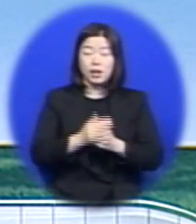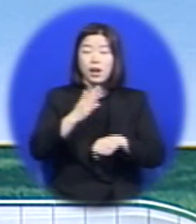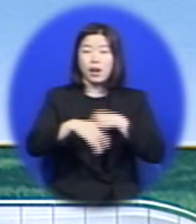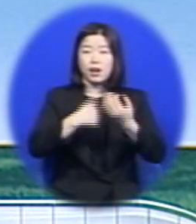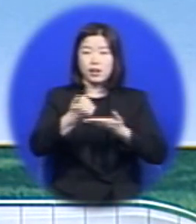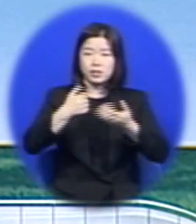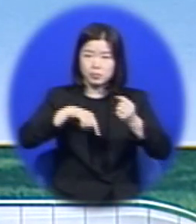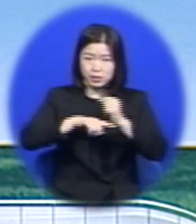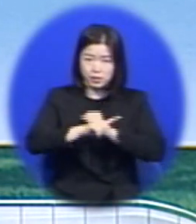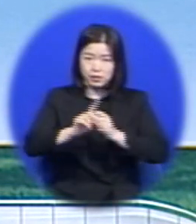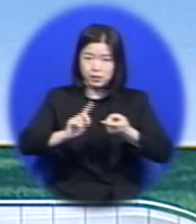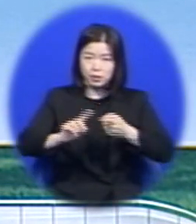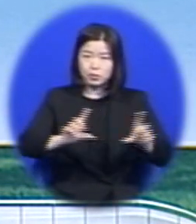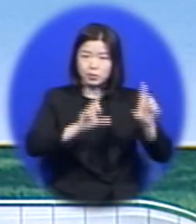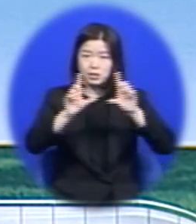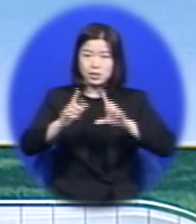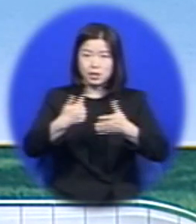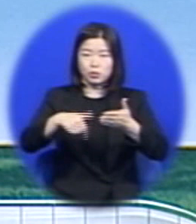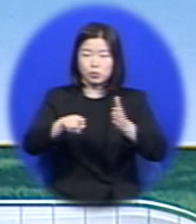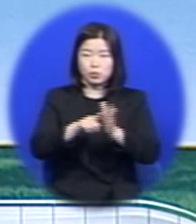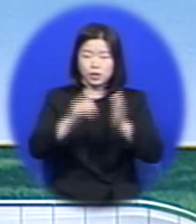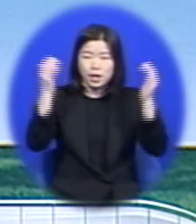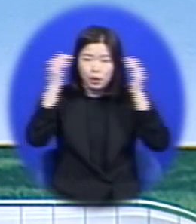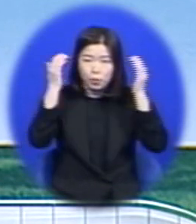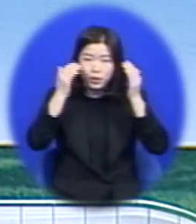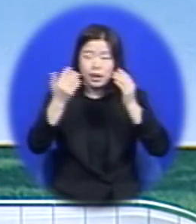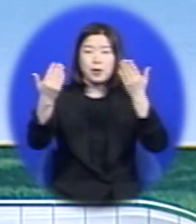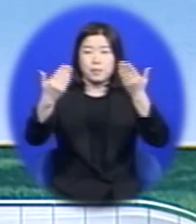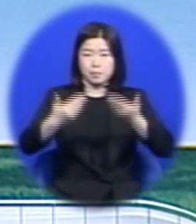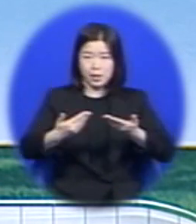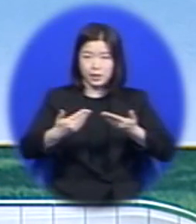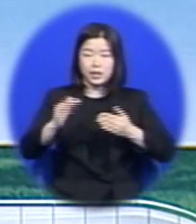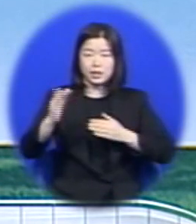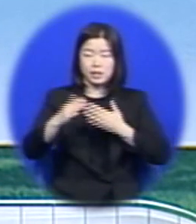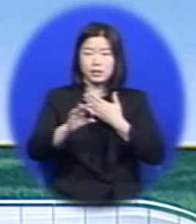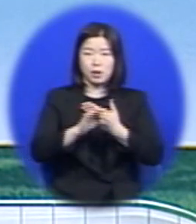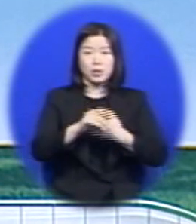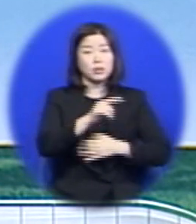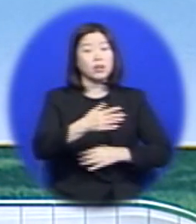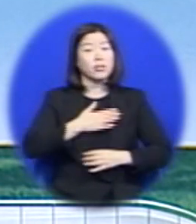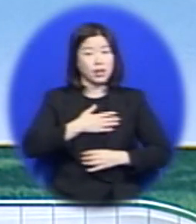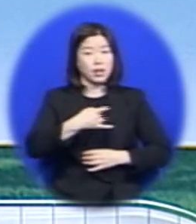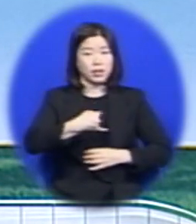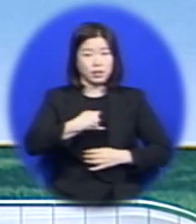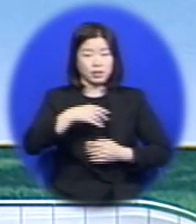하나님의 뜻대로 살기 위하여 내가 고난을 당해야 한다면 그것은 나에게 축복이죠.